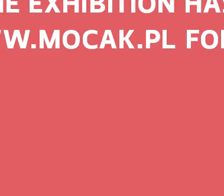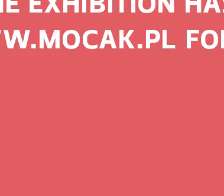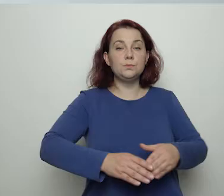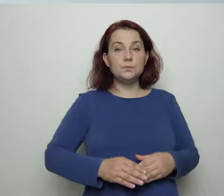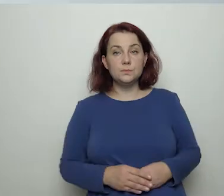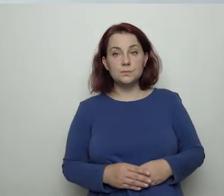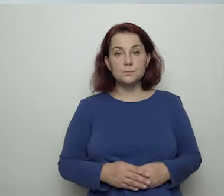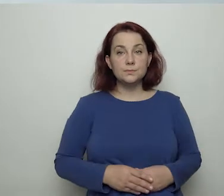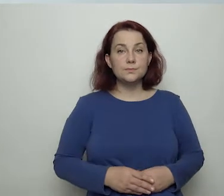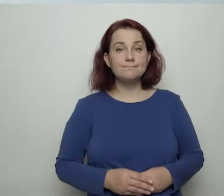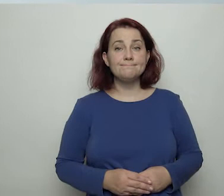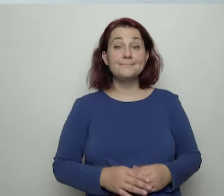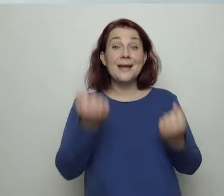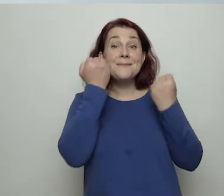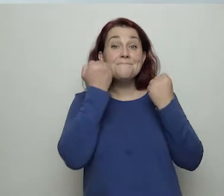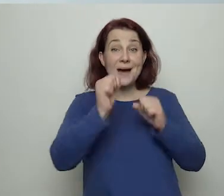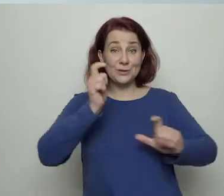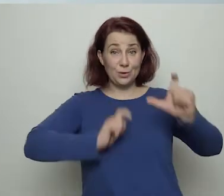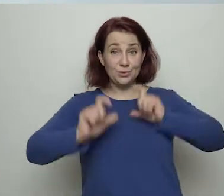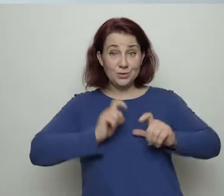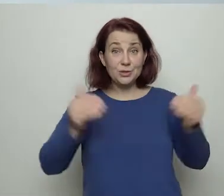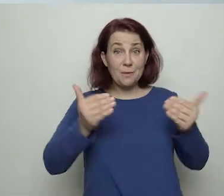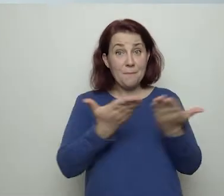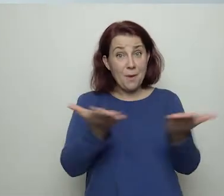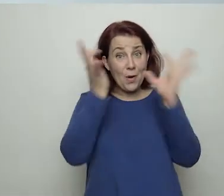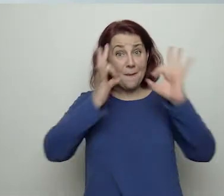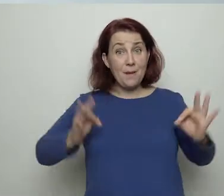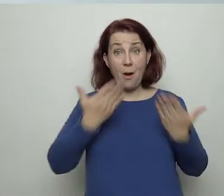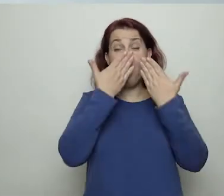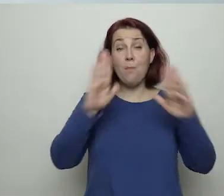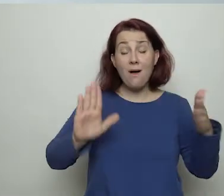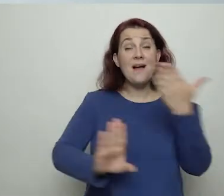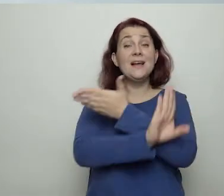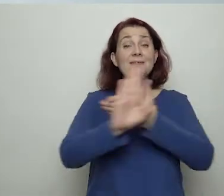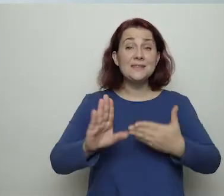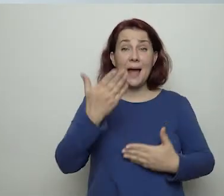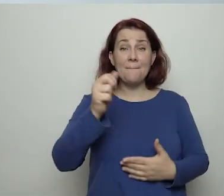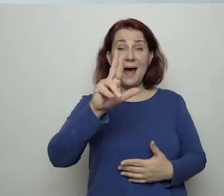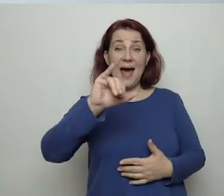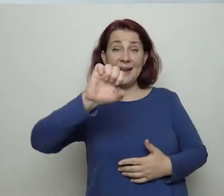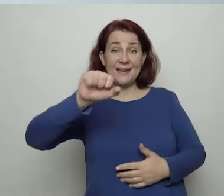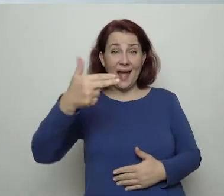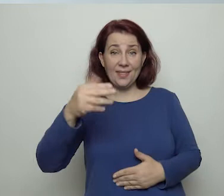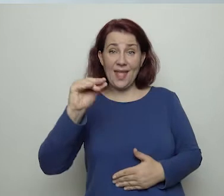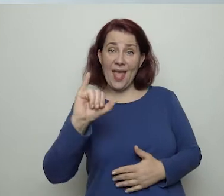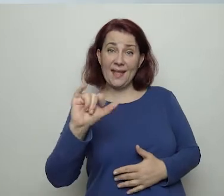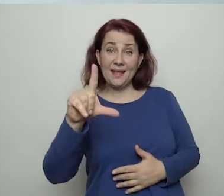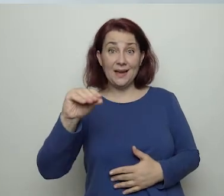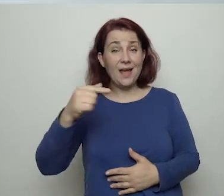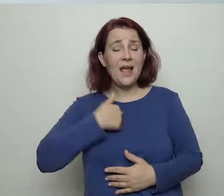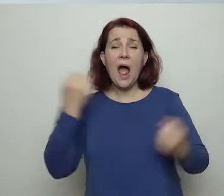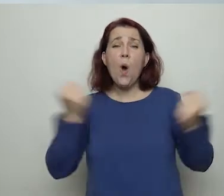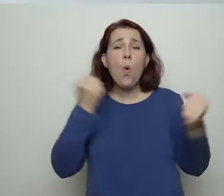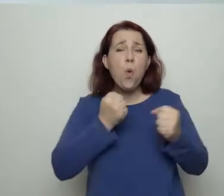Ooo Bardzo się cieszę że mogę państwu pokazać wystawę Mariana eilego z którym ogromnie